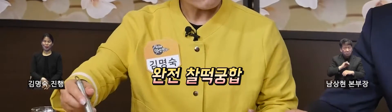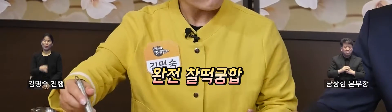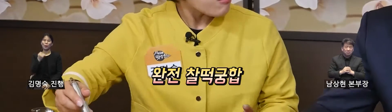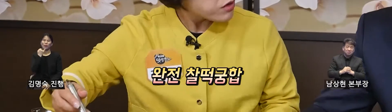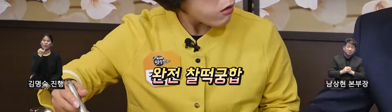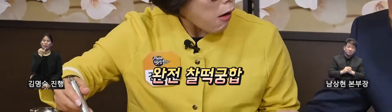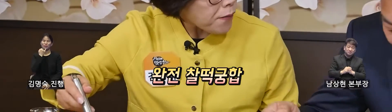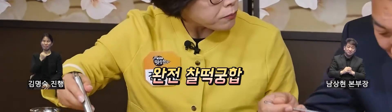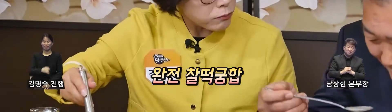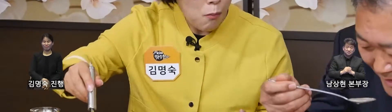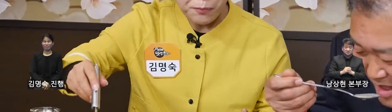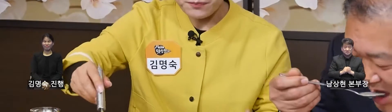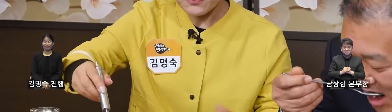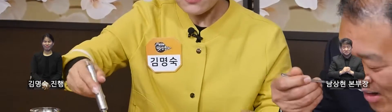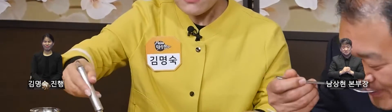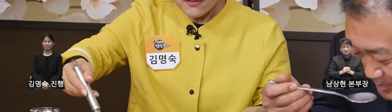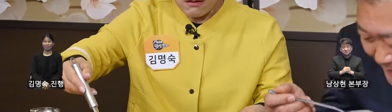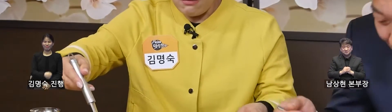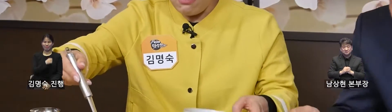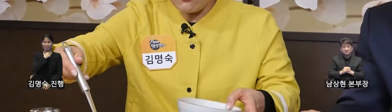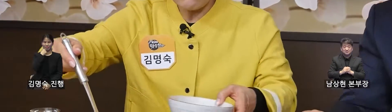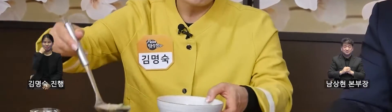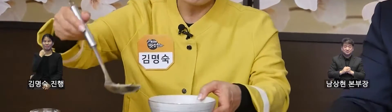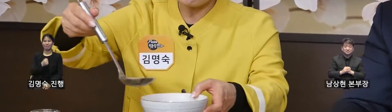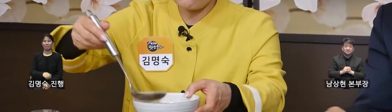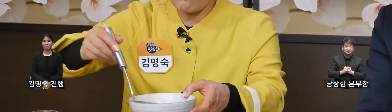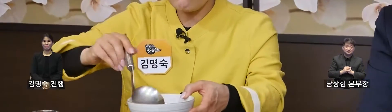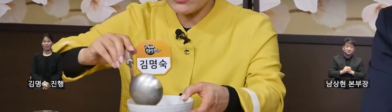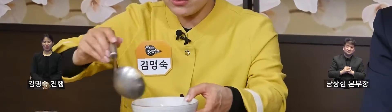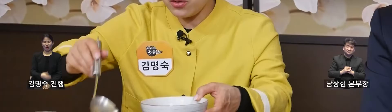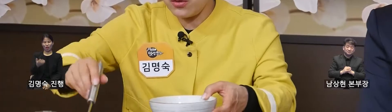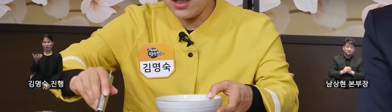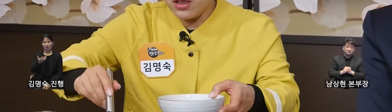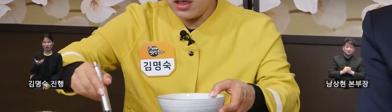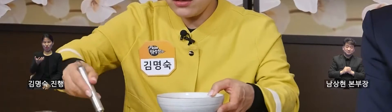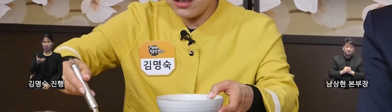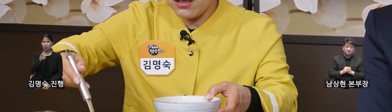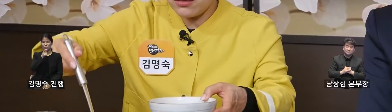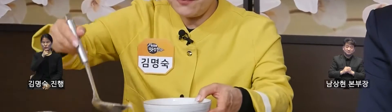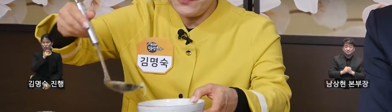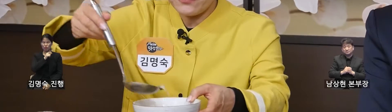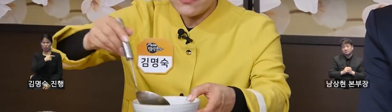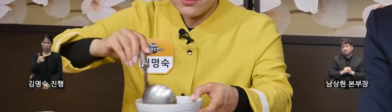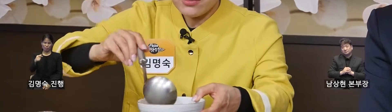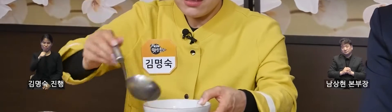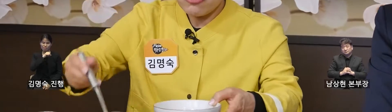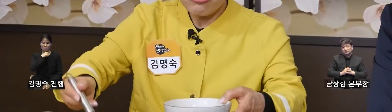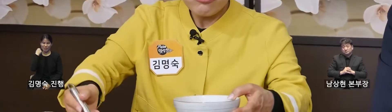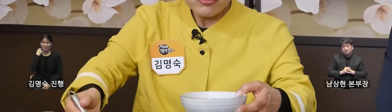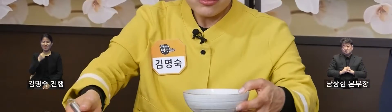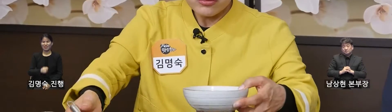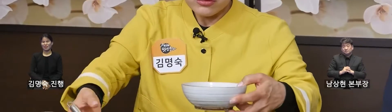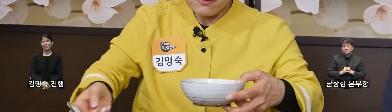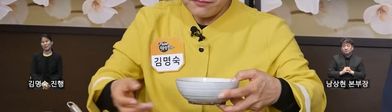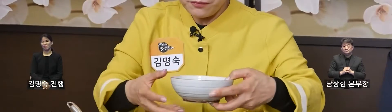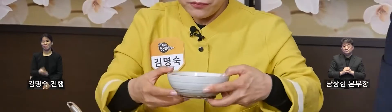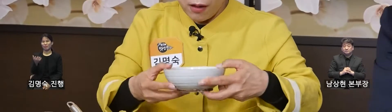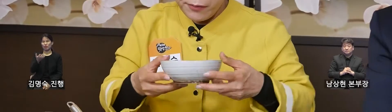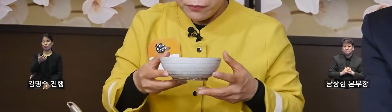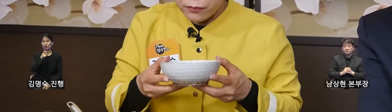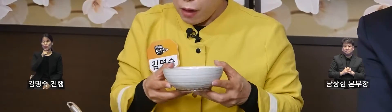괜찮은 궁합인데요? 네. 아, 이 국물도 너무 맛있어요. 근데 제가 이